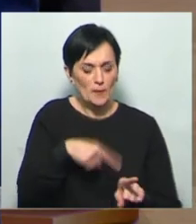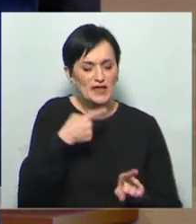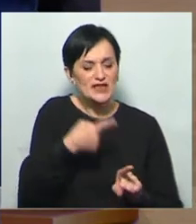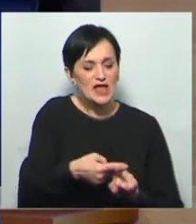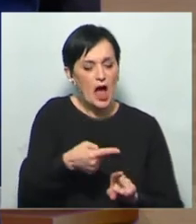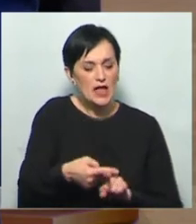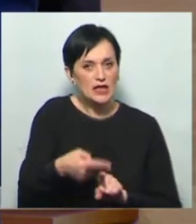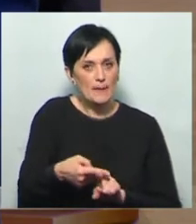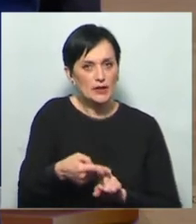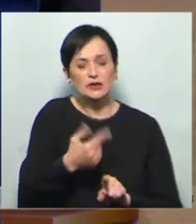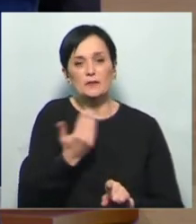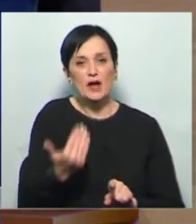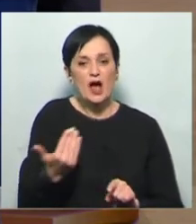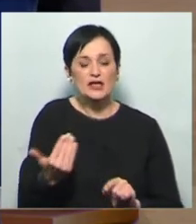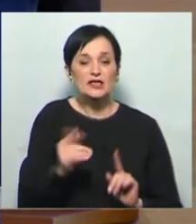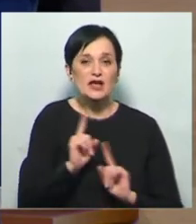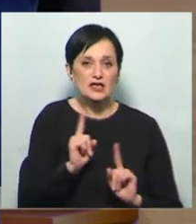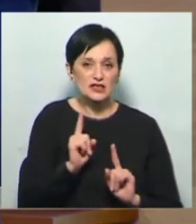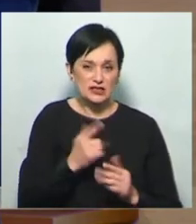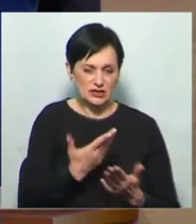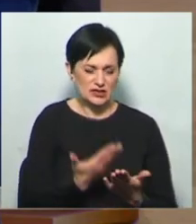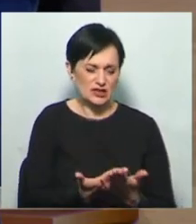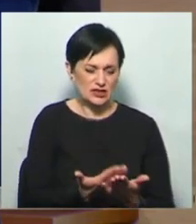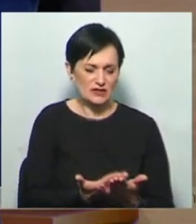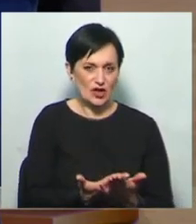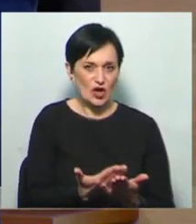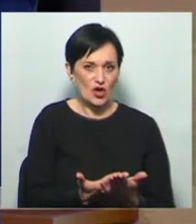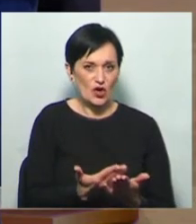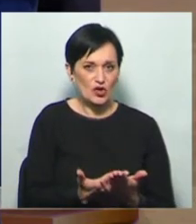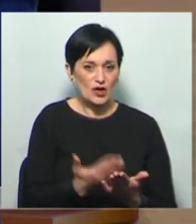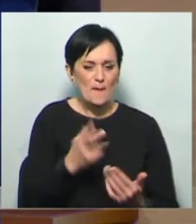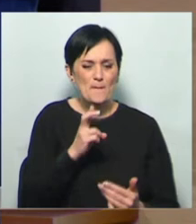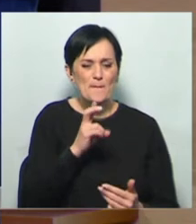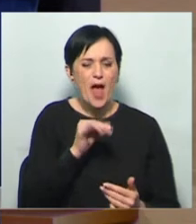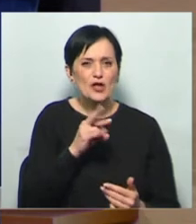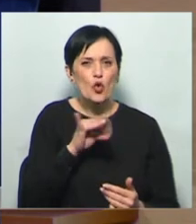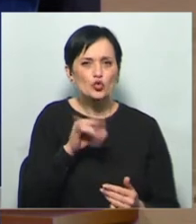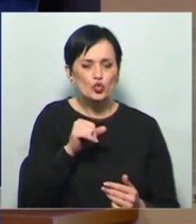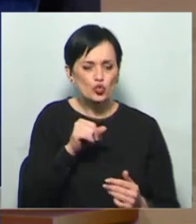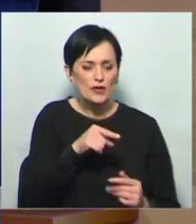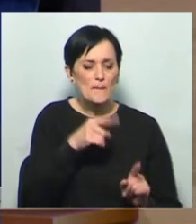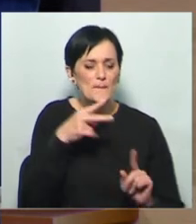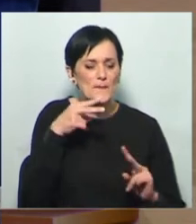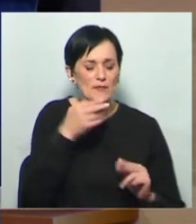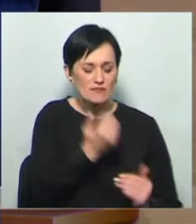მხარეს, რასაც დაუშვათ ის ბენოტონური პრეპარატი